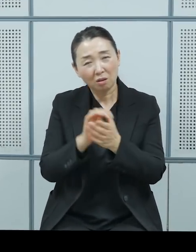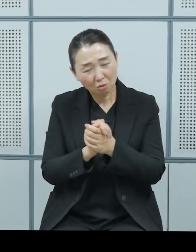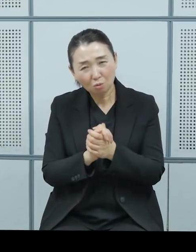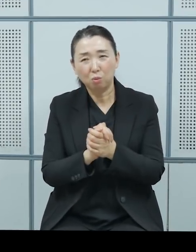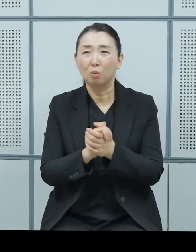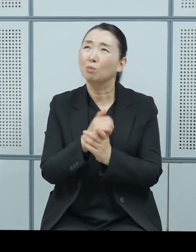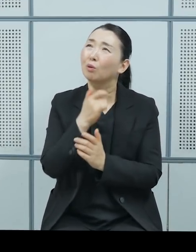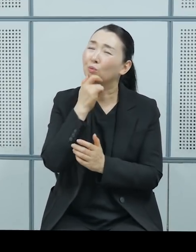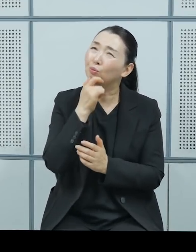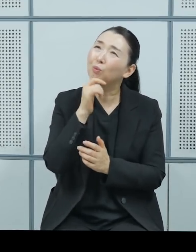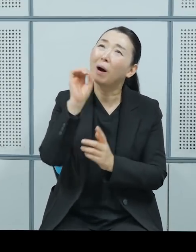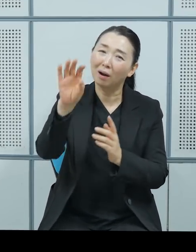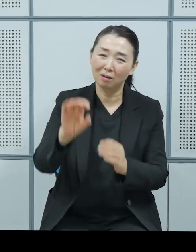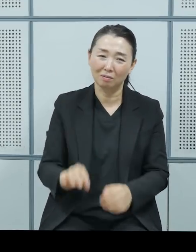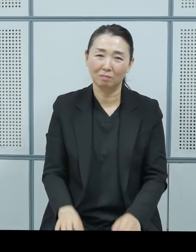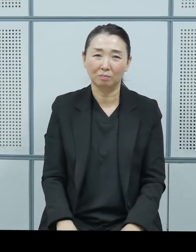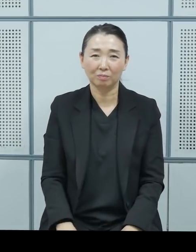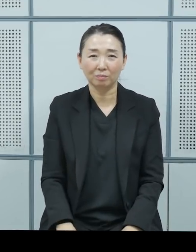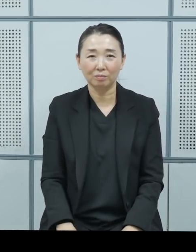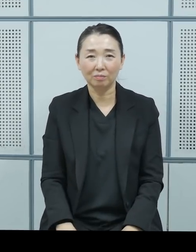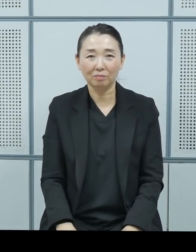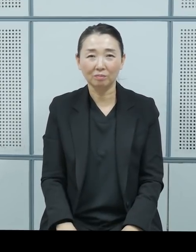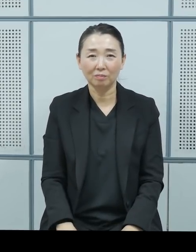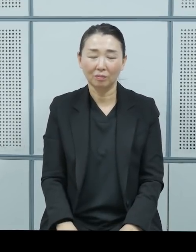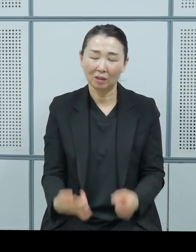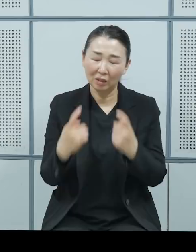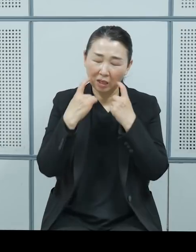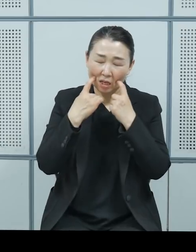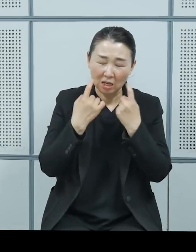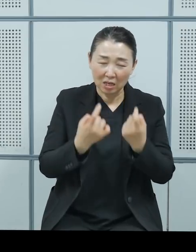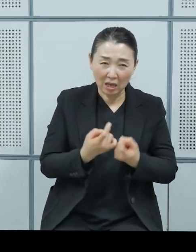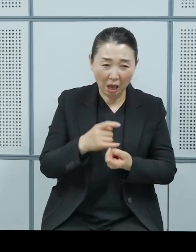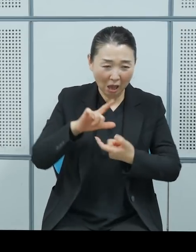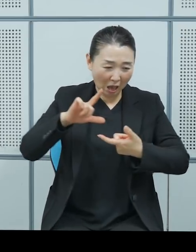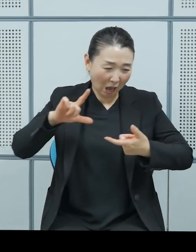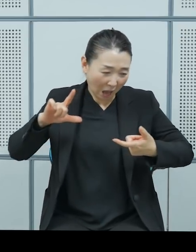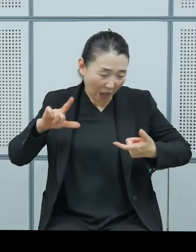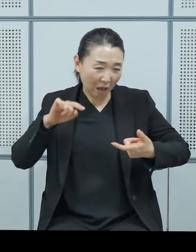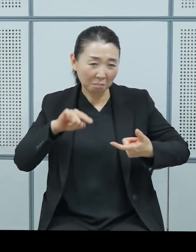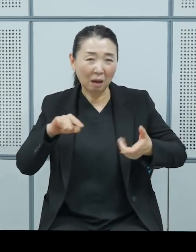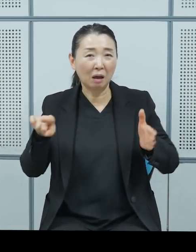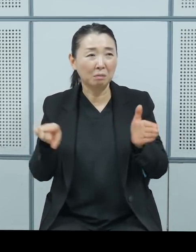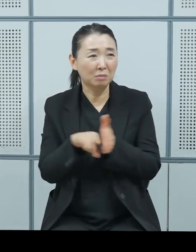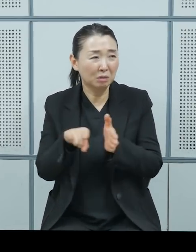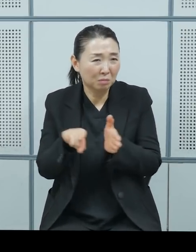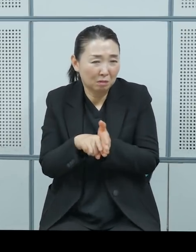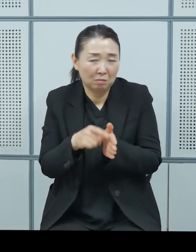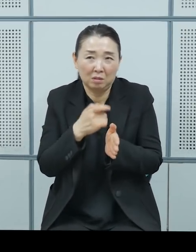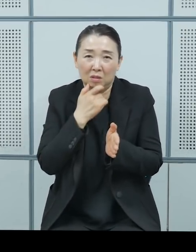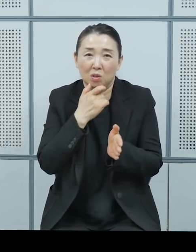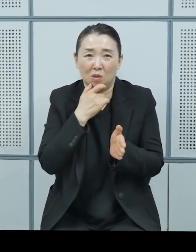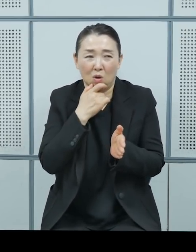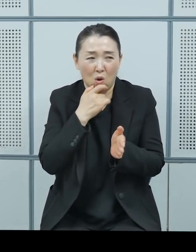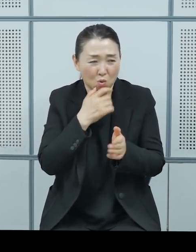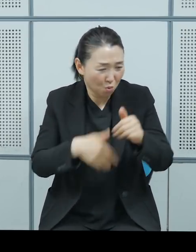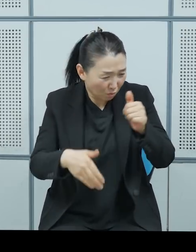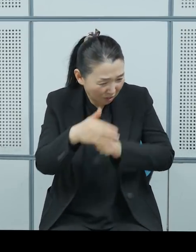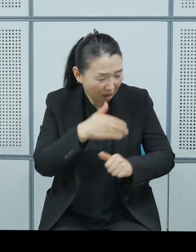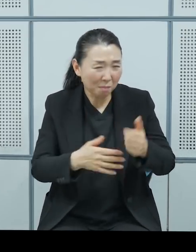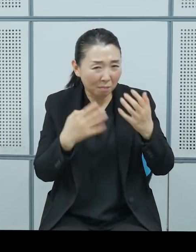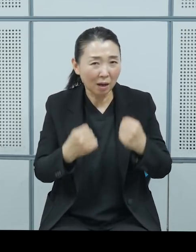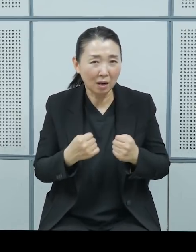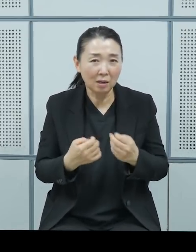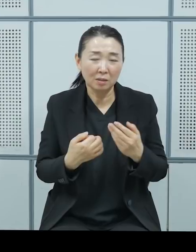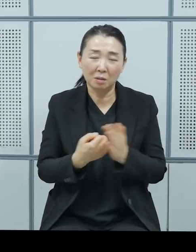거는 싫습니다. 개인이 우상화되는 오늘날 신앙의 형태가 너무나 많기 때문에 네. 하나님 교회가